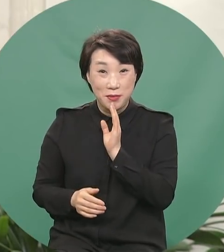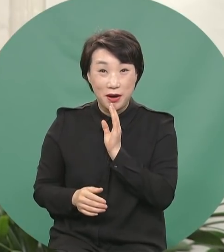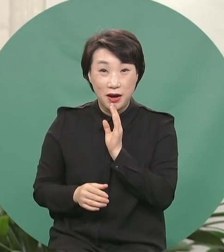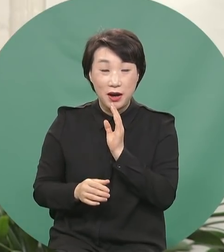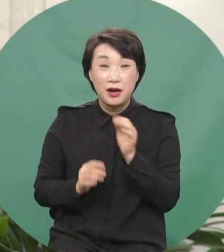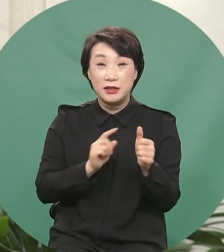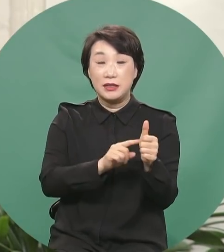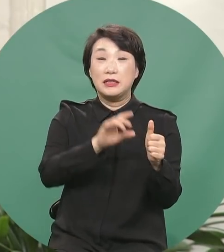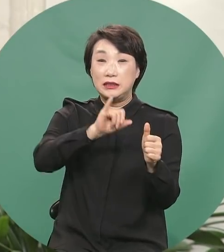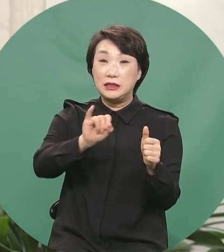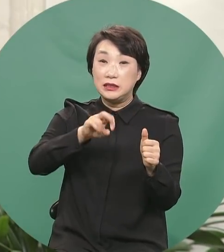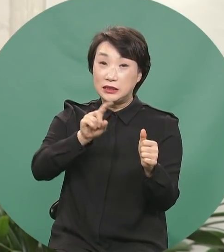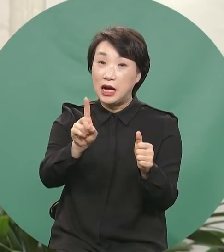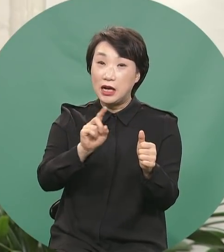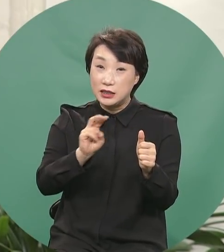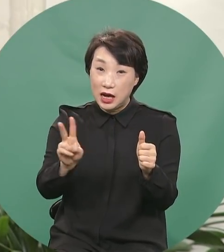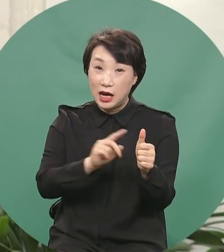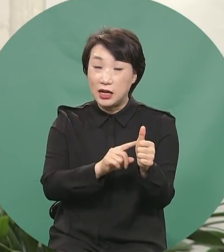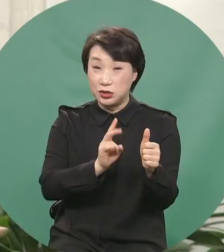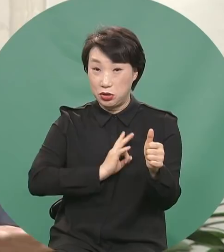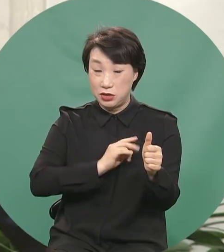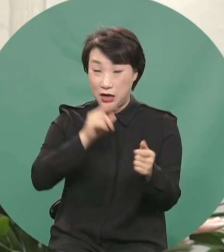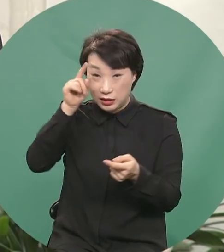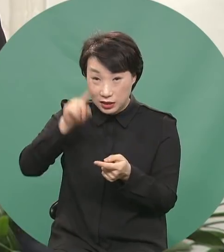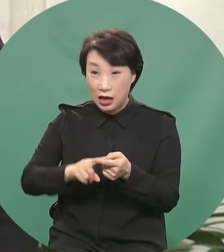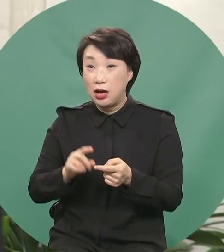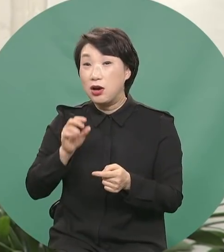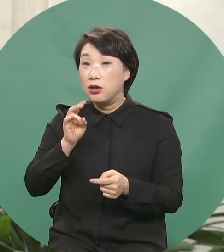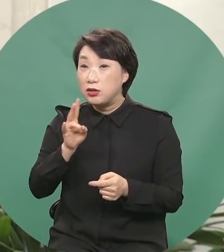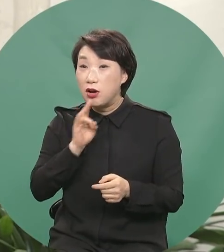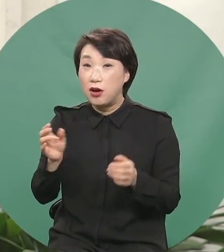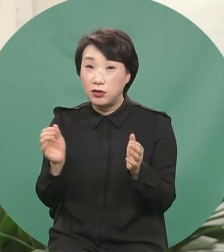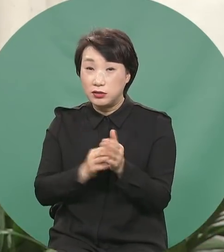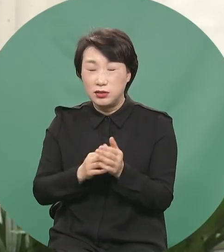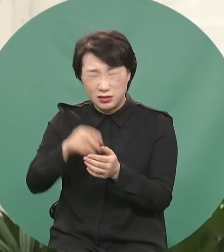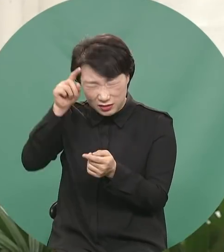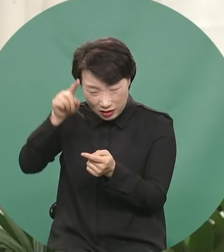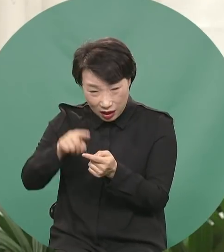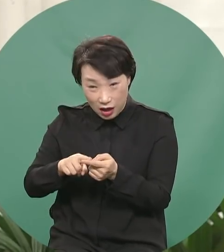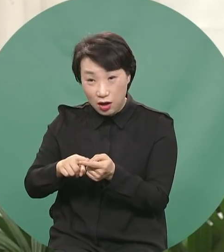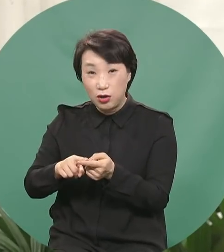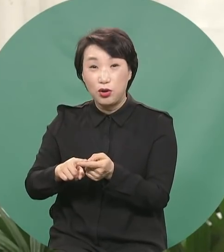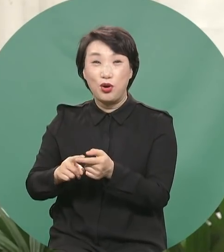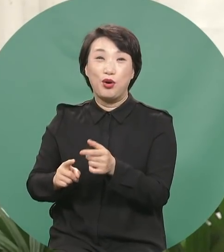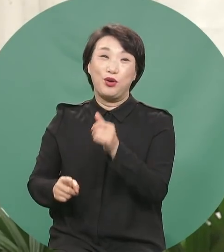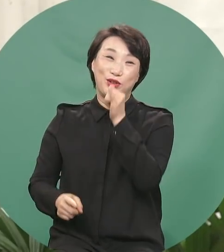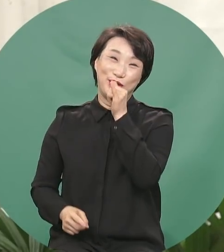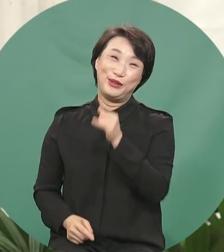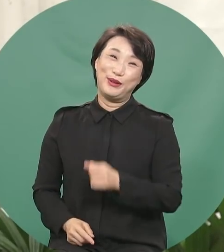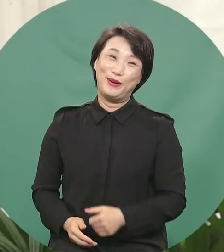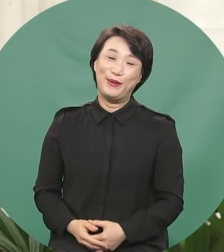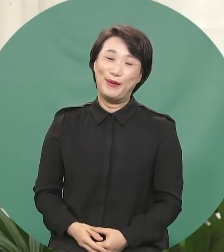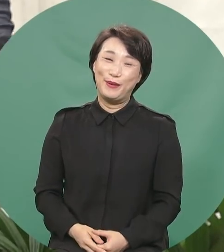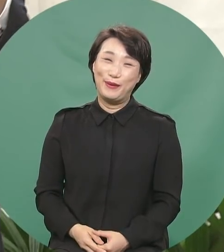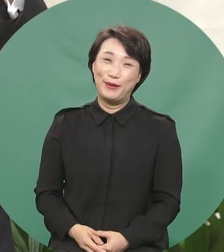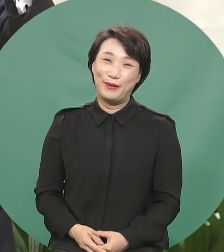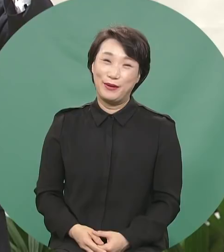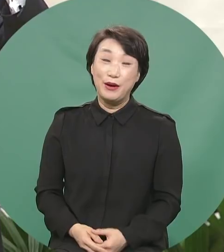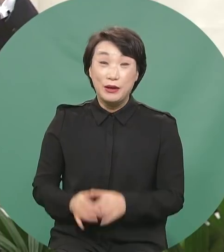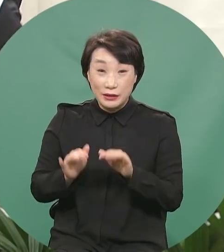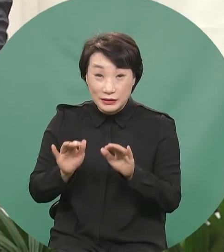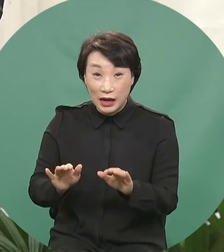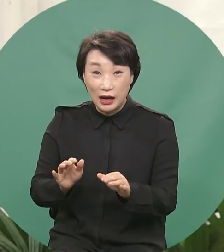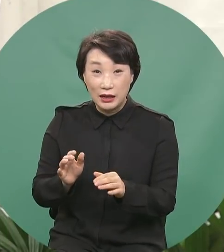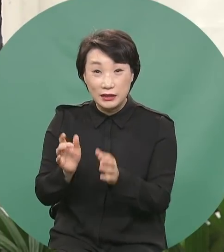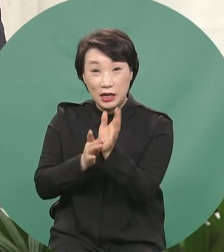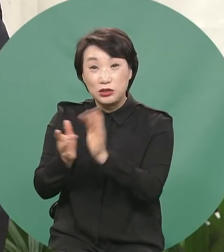통해서 그 실제를 그대로 예언한 것이 그대로 이루어진 것이라면